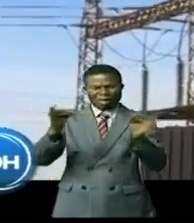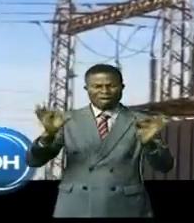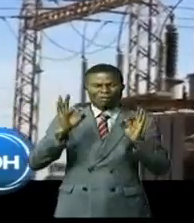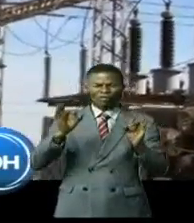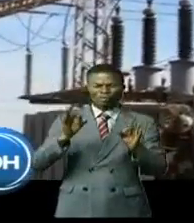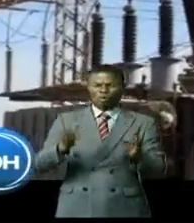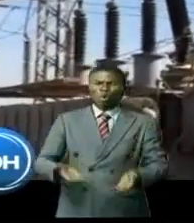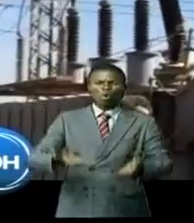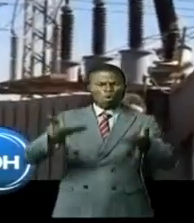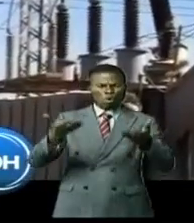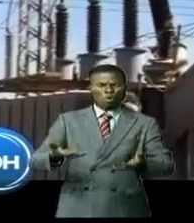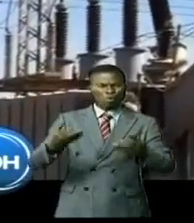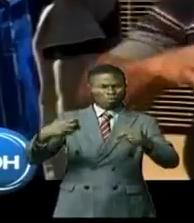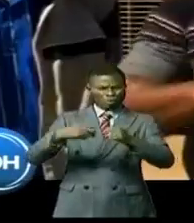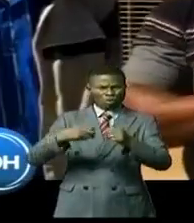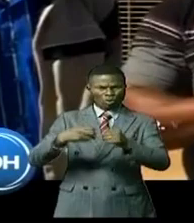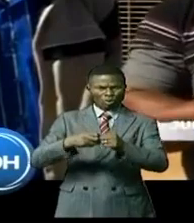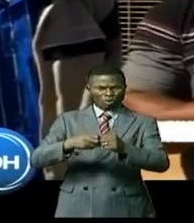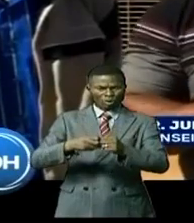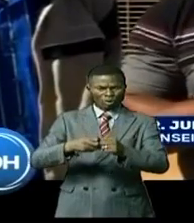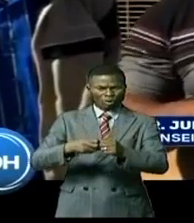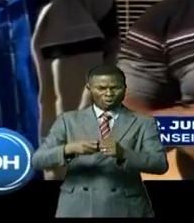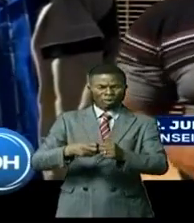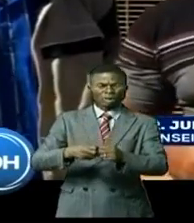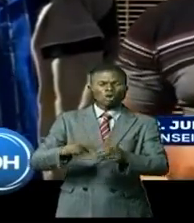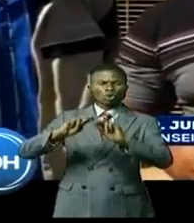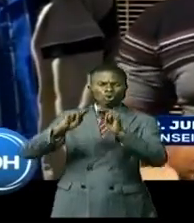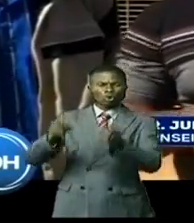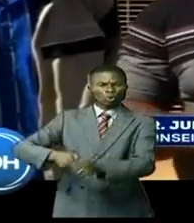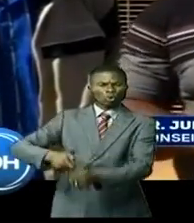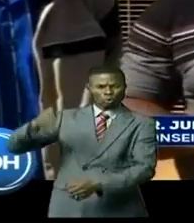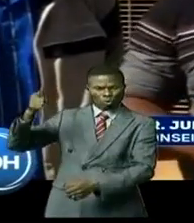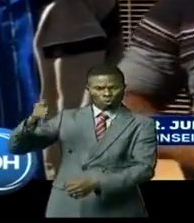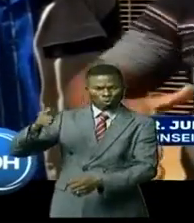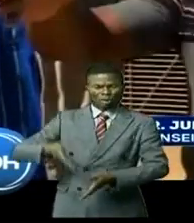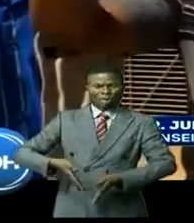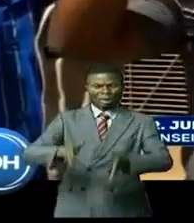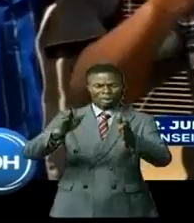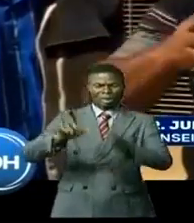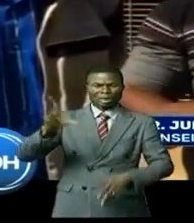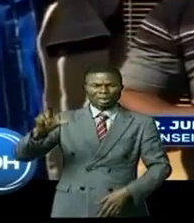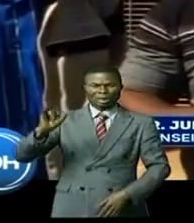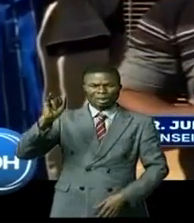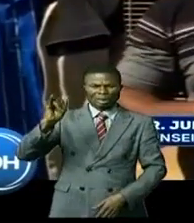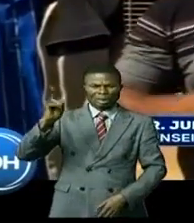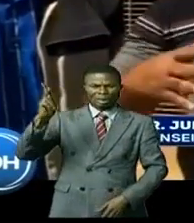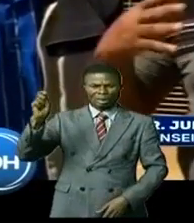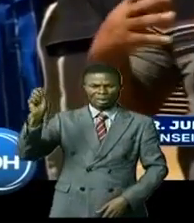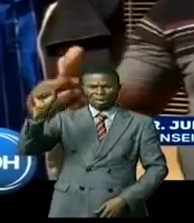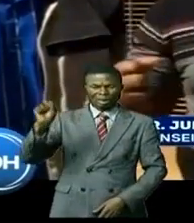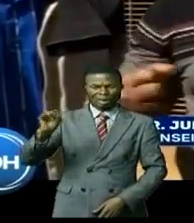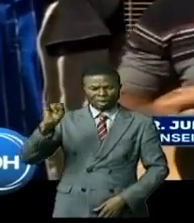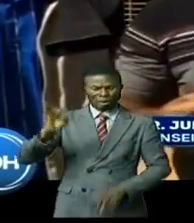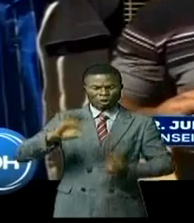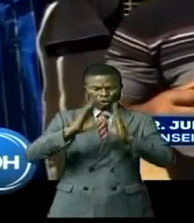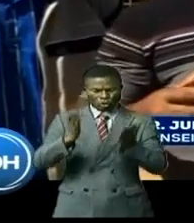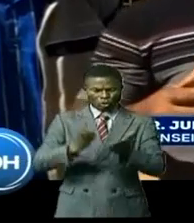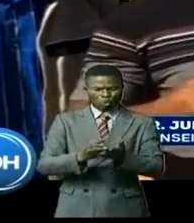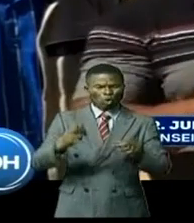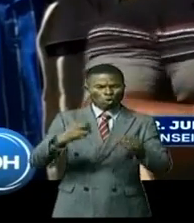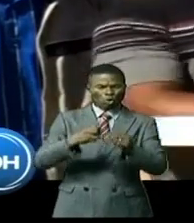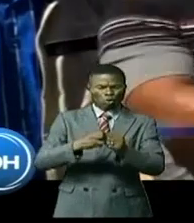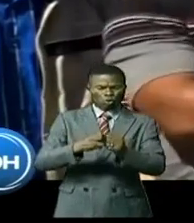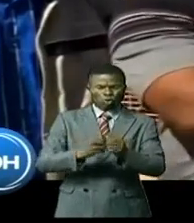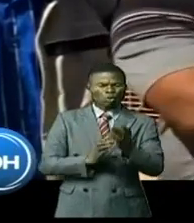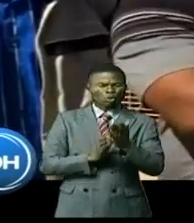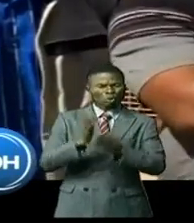charges au niveau du côté des jolis sites, au niveau de la route Likasi, la route Kasenga, toutes ces charges qui se sont développées